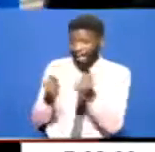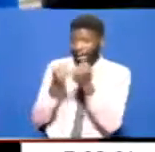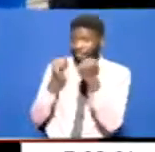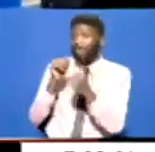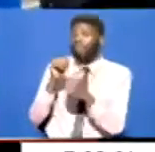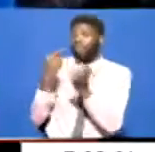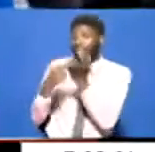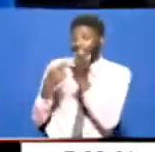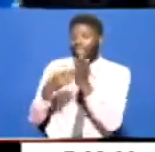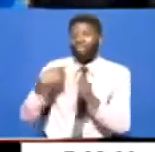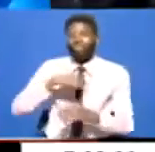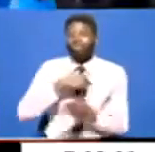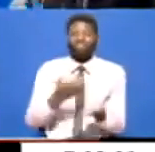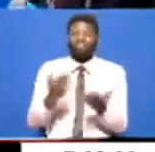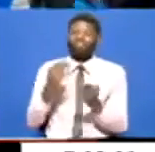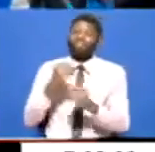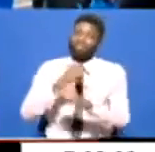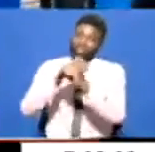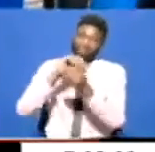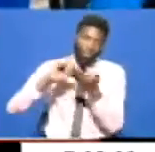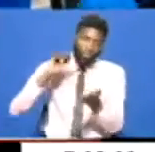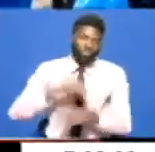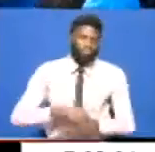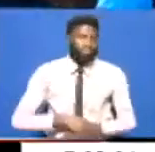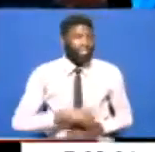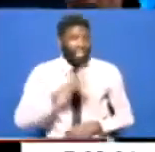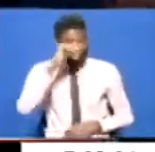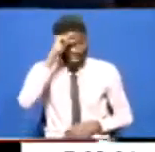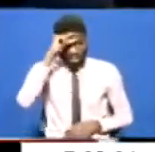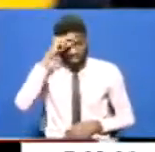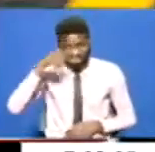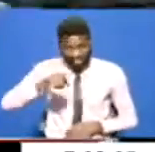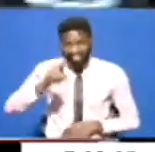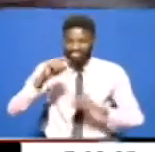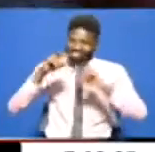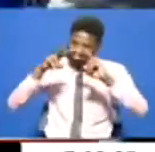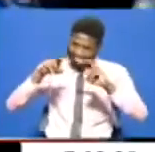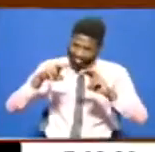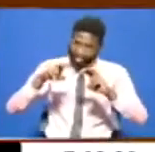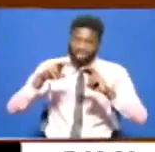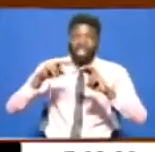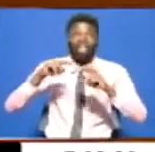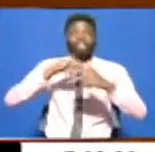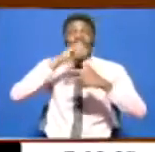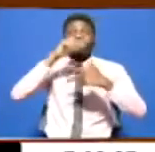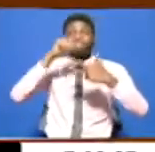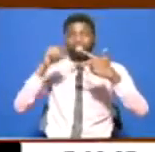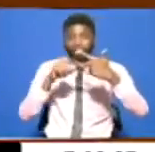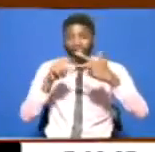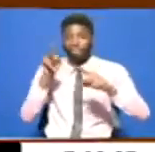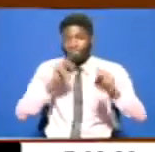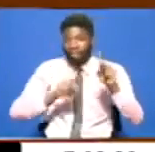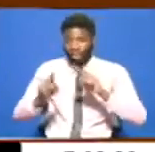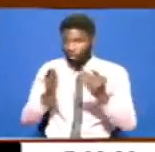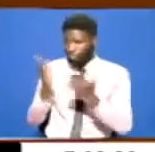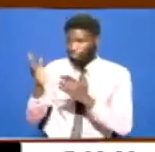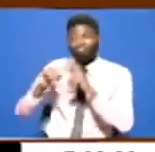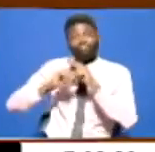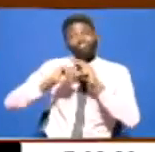wakati ambapo serikali imeimarisha msako dhidi ya washukiwa watatu wa ugaidi waliotoroka kutoka gereza la Kamiti siku